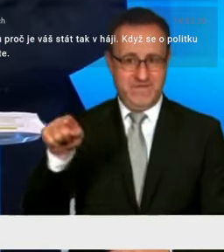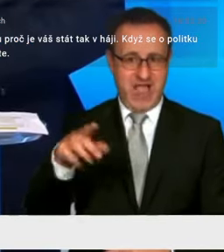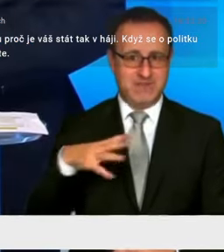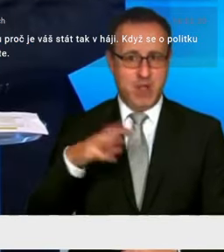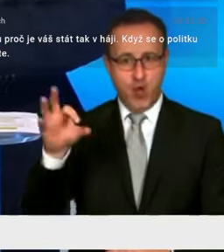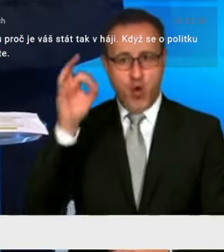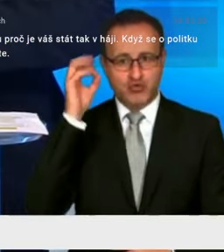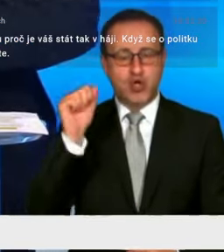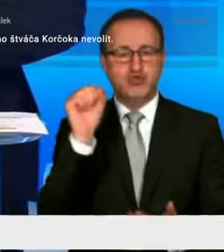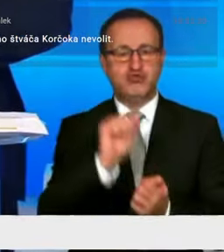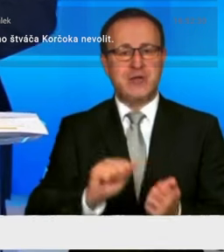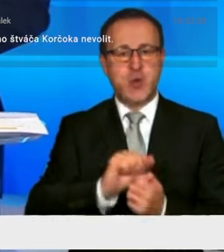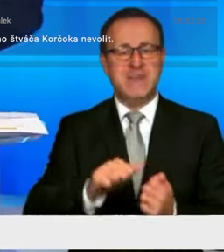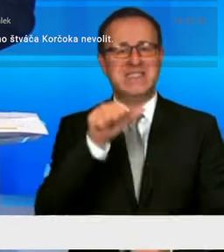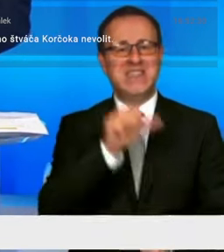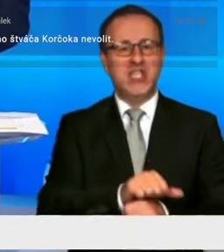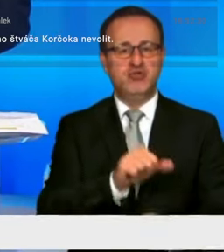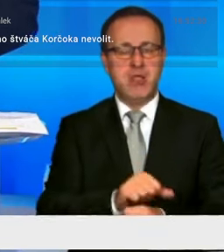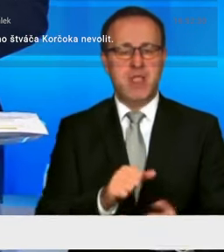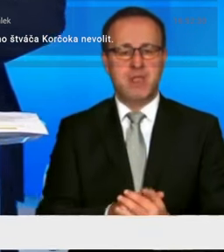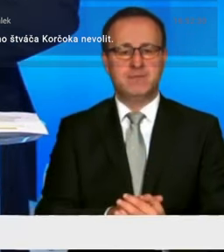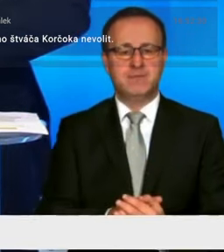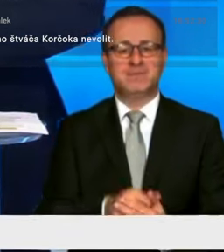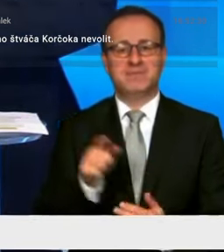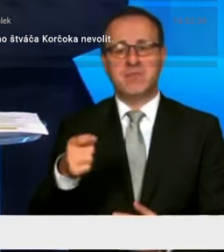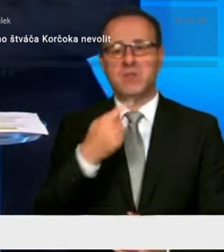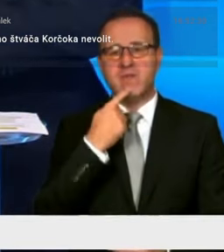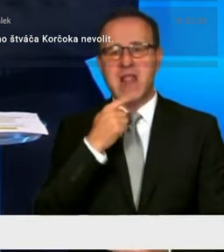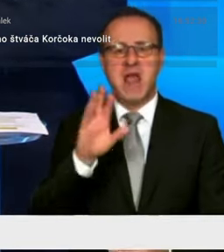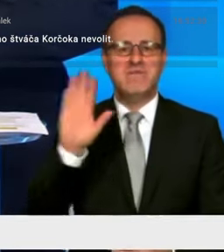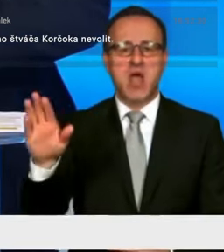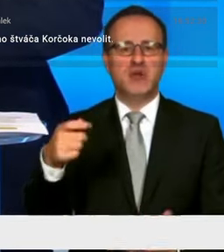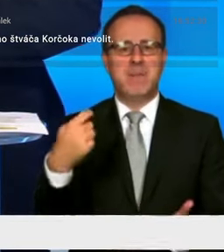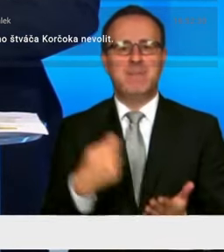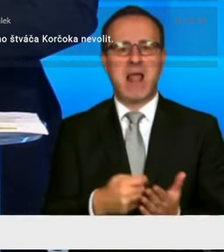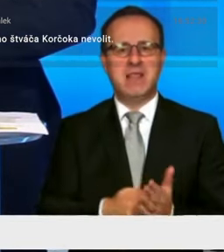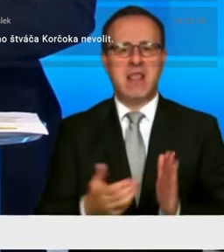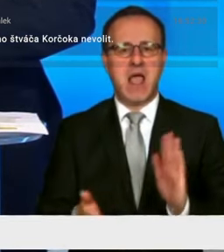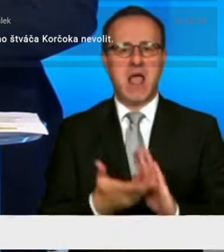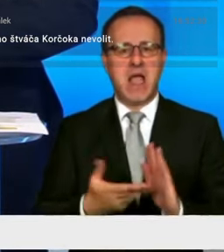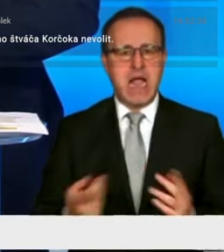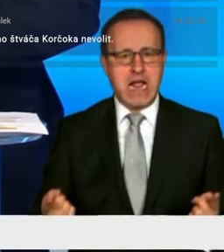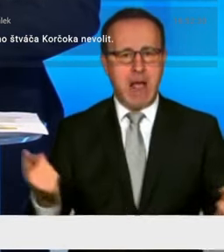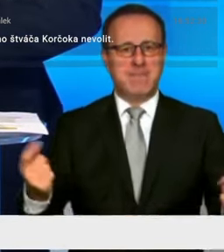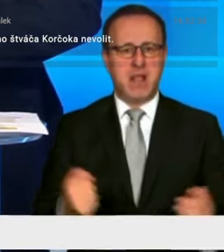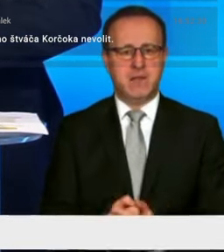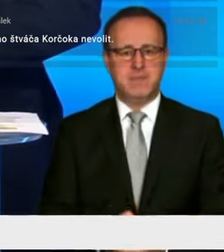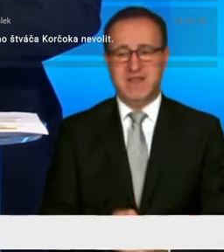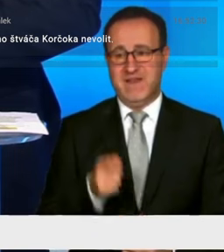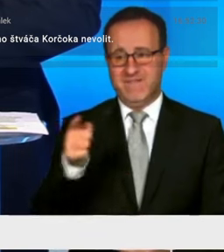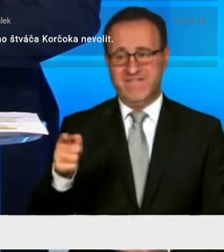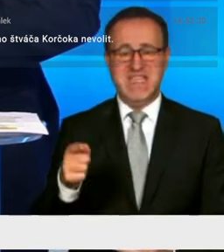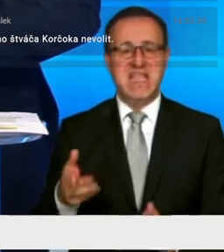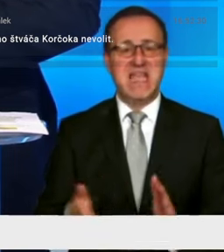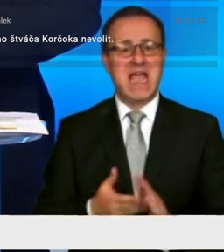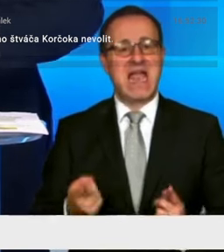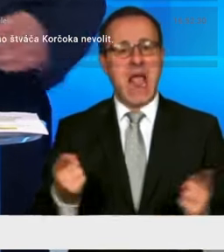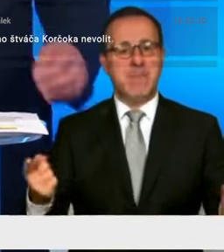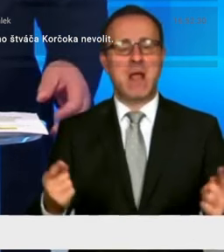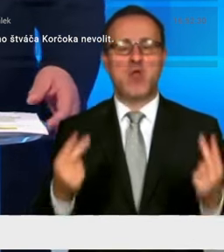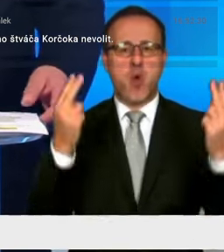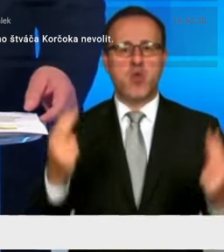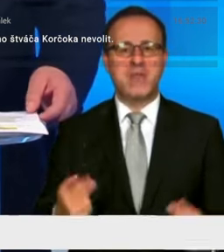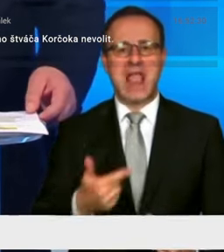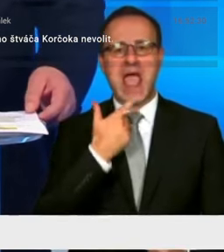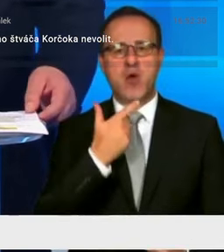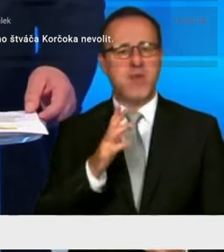moratórium oni navyše tvrdili že to bola vaša platená kampaň vy kampaň hodnotíte ako neférovú